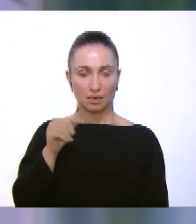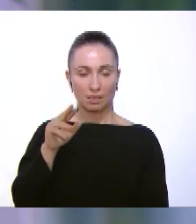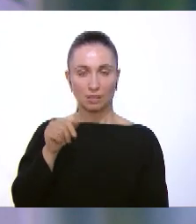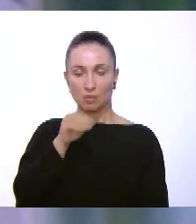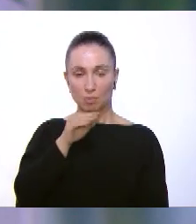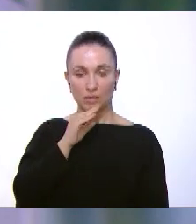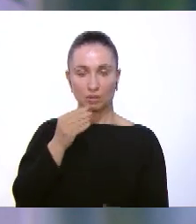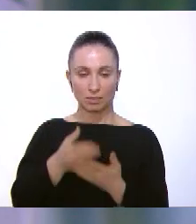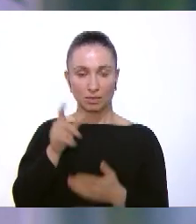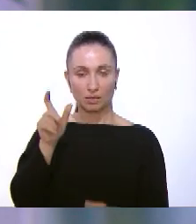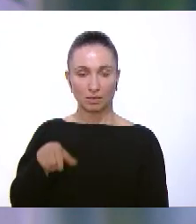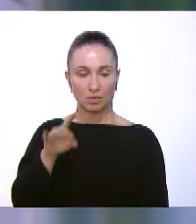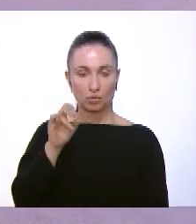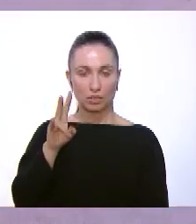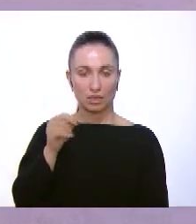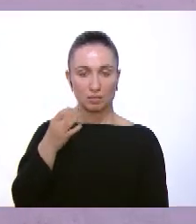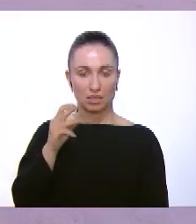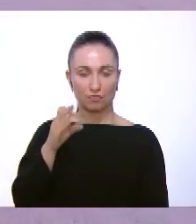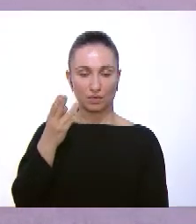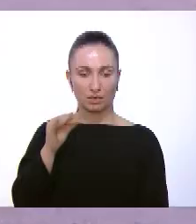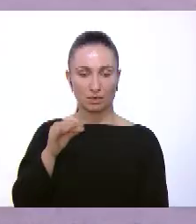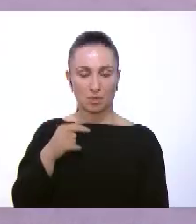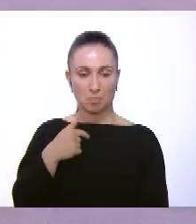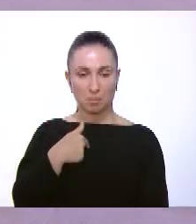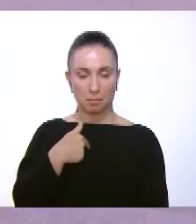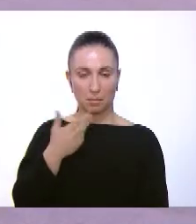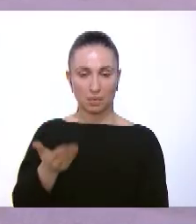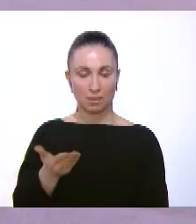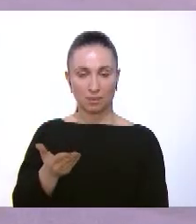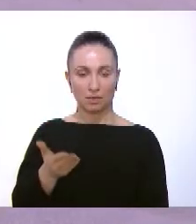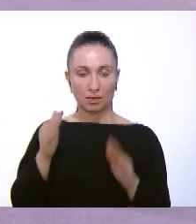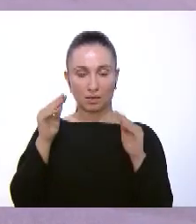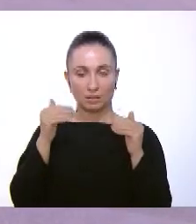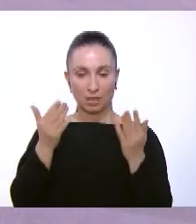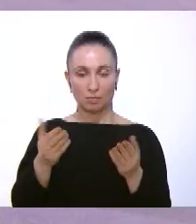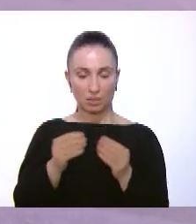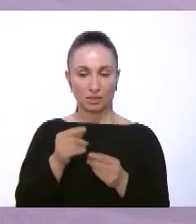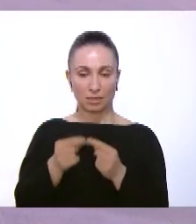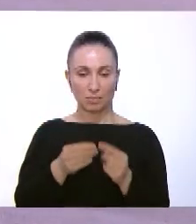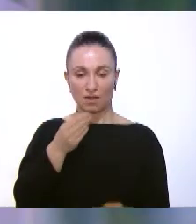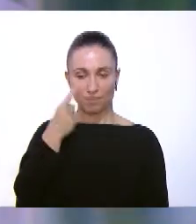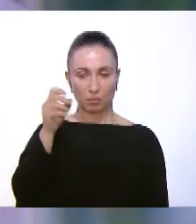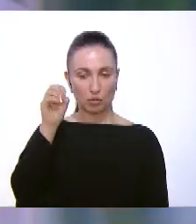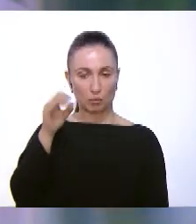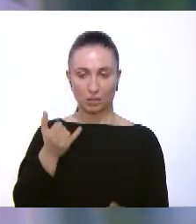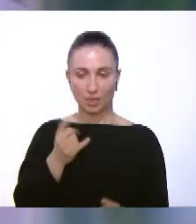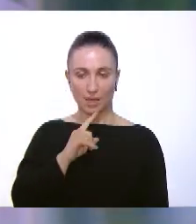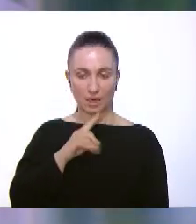და პროფესორი ქალბატონი რუსუდან ასპინძელაშვილი. მე დაგემშვიდობები